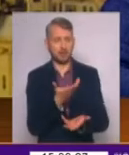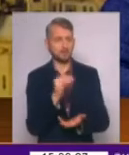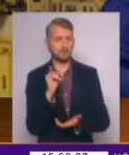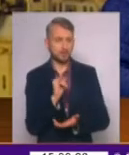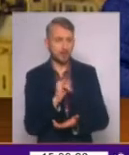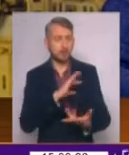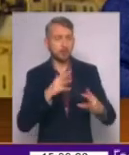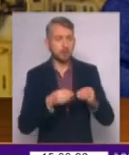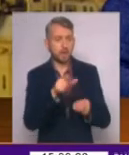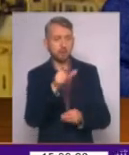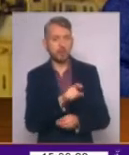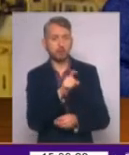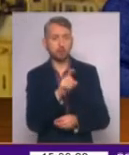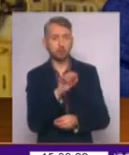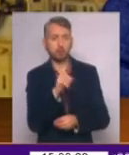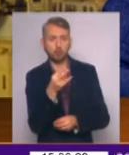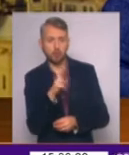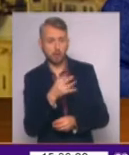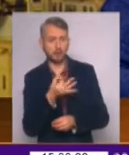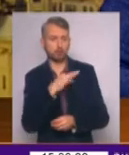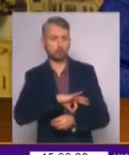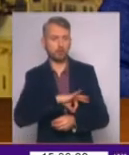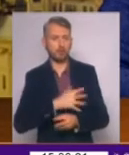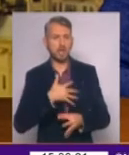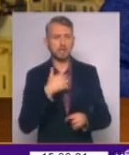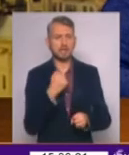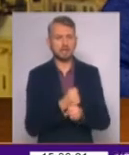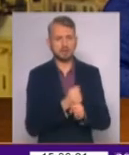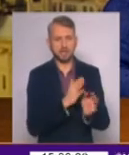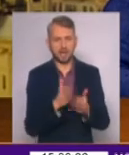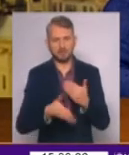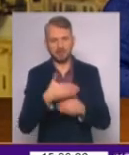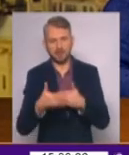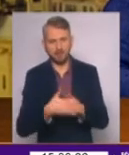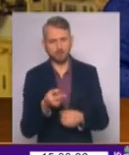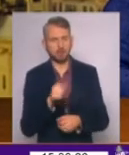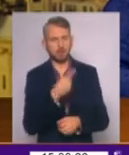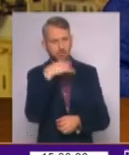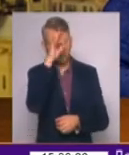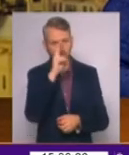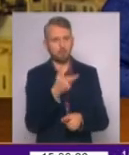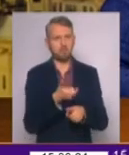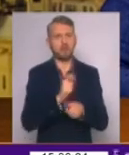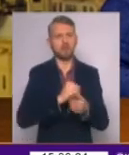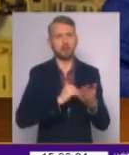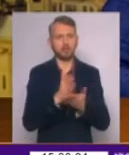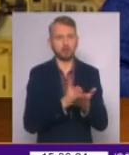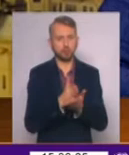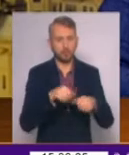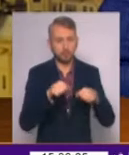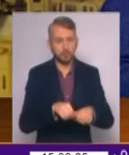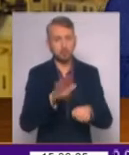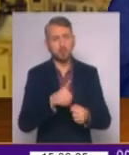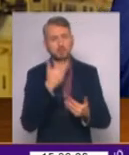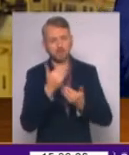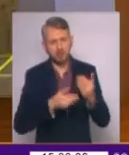ну, в результаті пан Зозуля там застосував дисциплінарні санкції до тих поліцейських, які перевищили службові повноваження. Потім в суди зверталися. Ну, ви